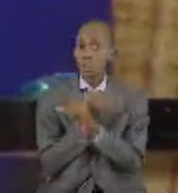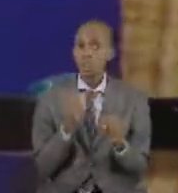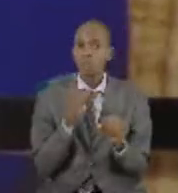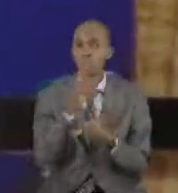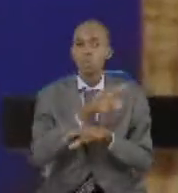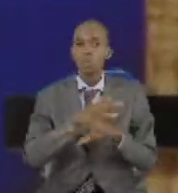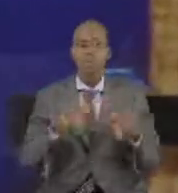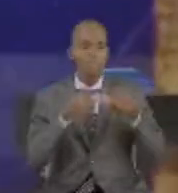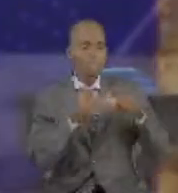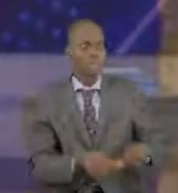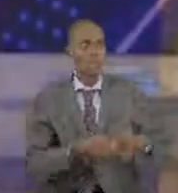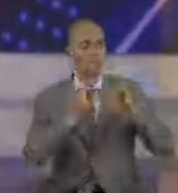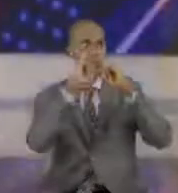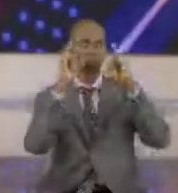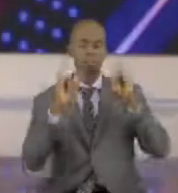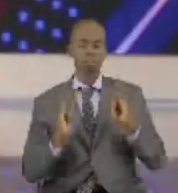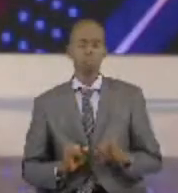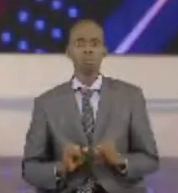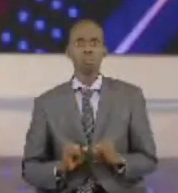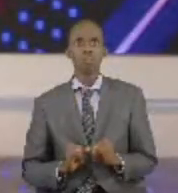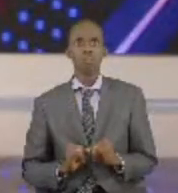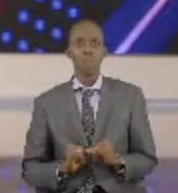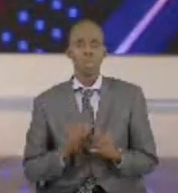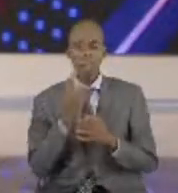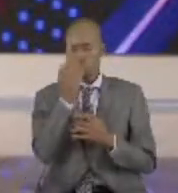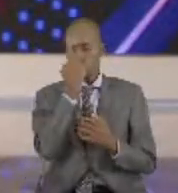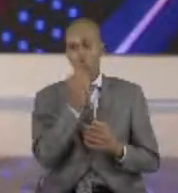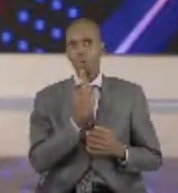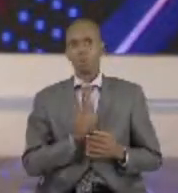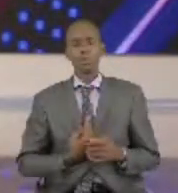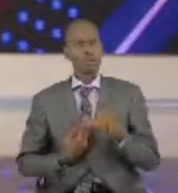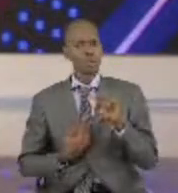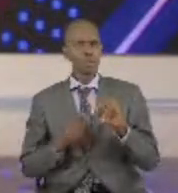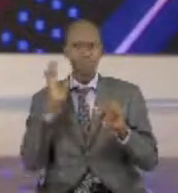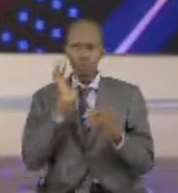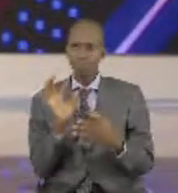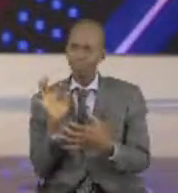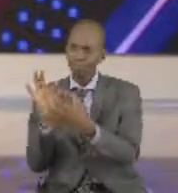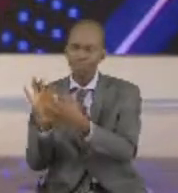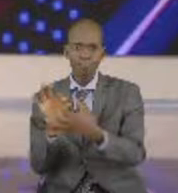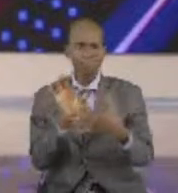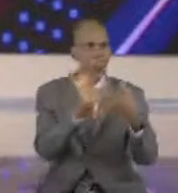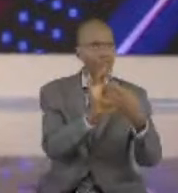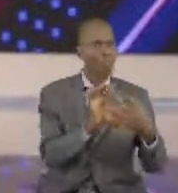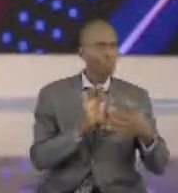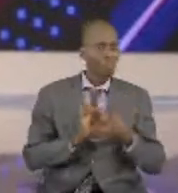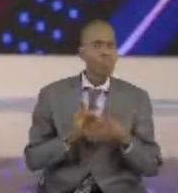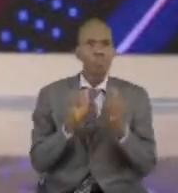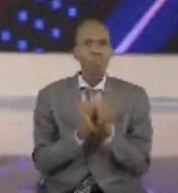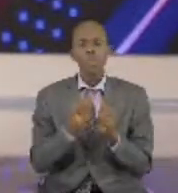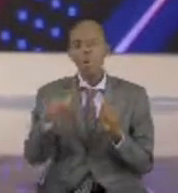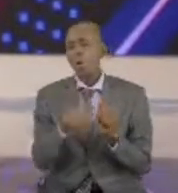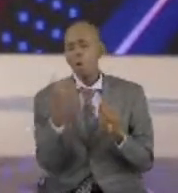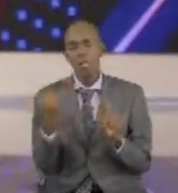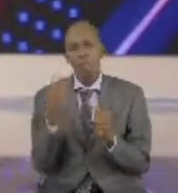comme une île isolée. Vous vous connectez avec d'autres croyants. Vous vous connectez avec des croyants